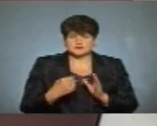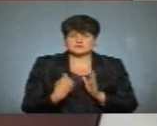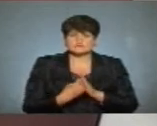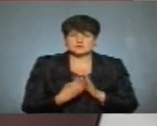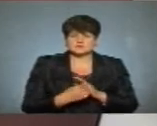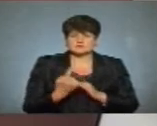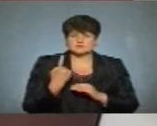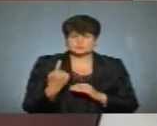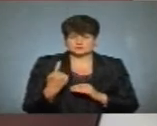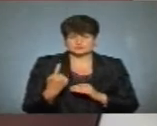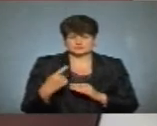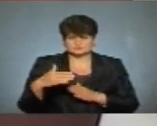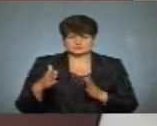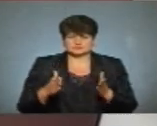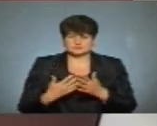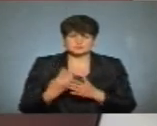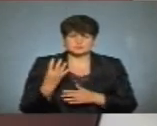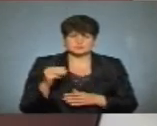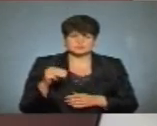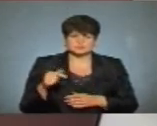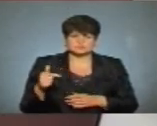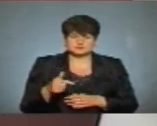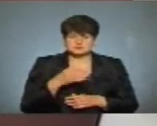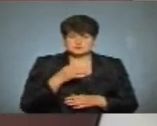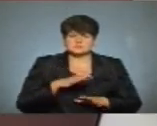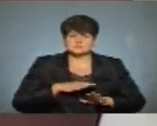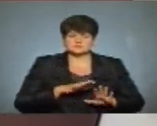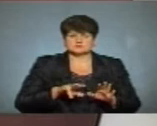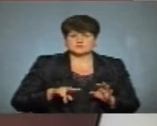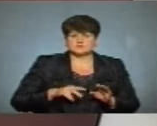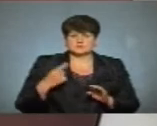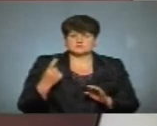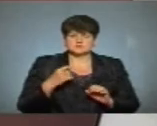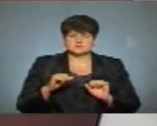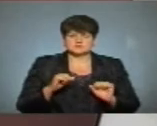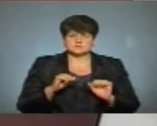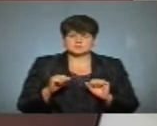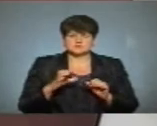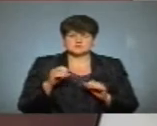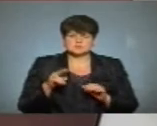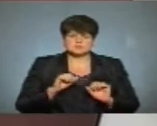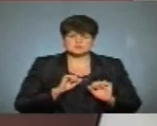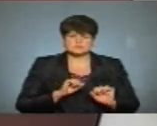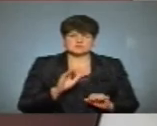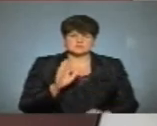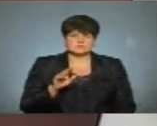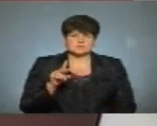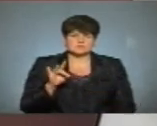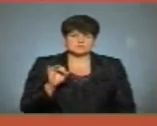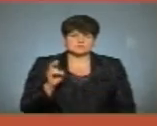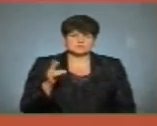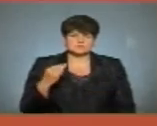Вартість одного пакунка – близько 4 тисяч гривень, повідомив заступник директора обласного департаменту соцзахисту Володимир Росоловський.